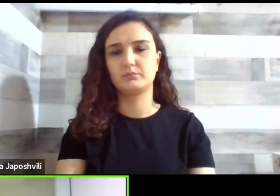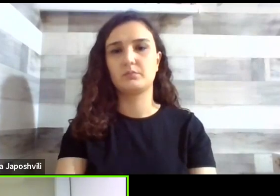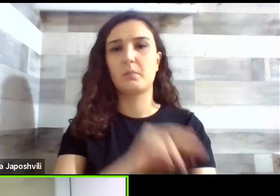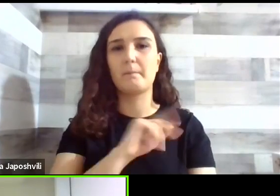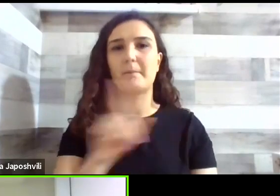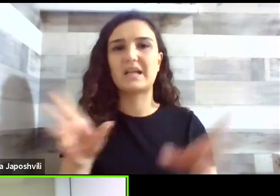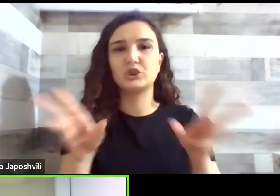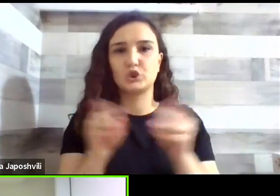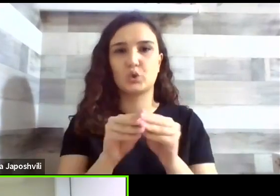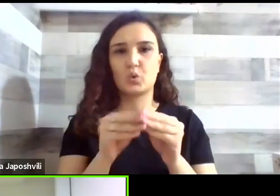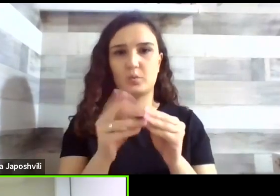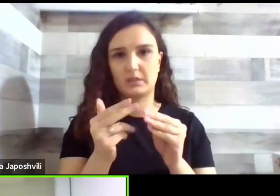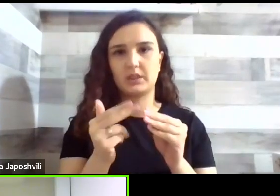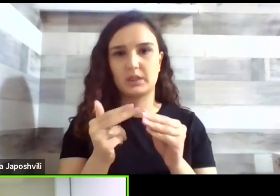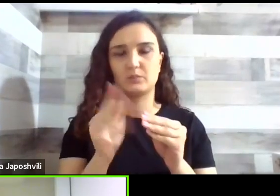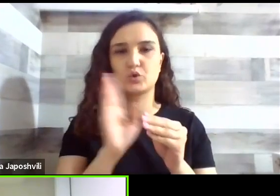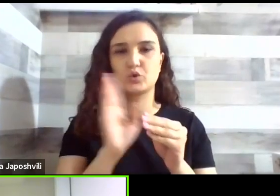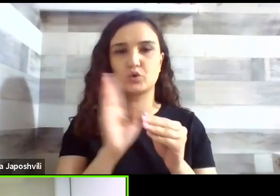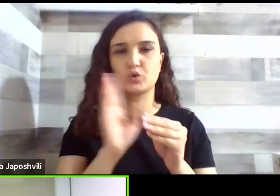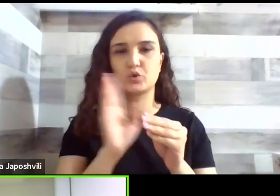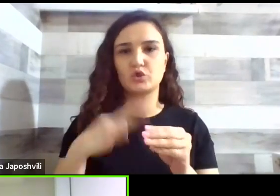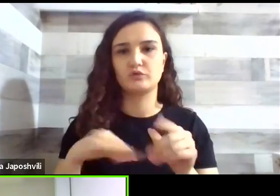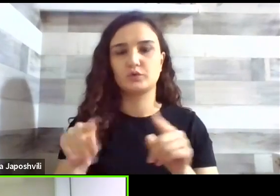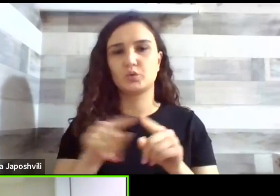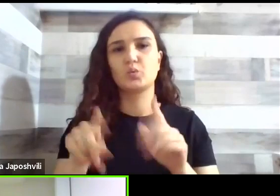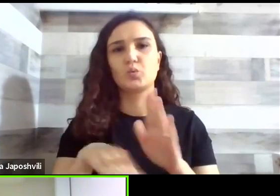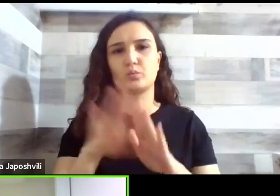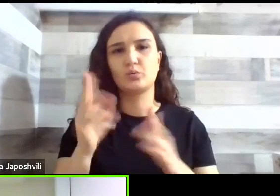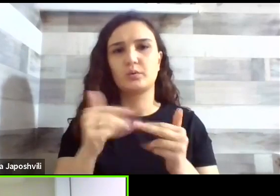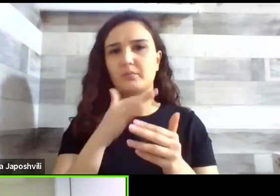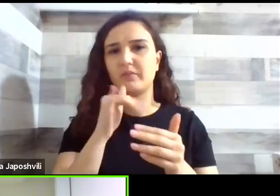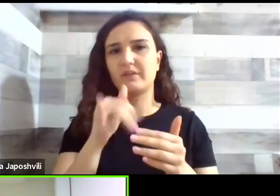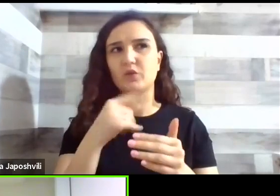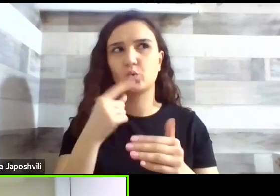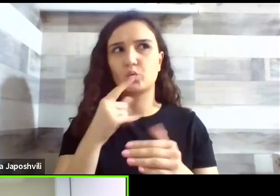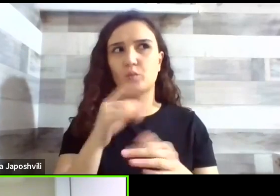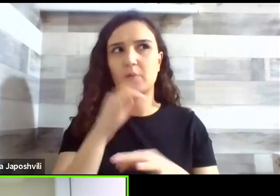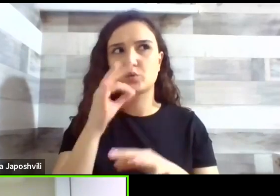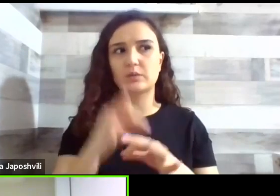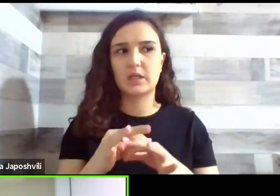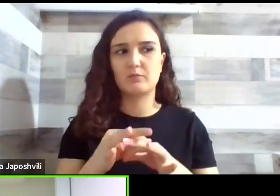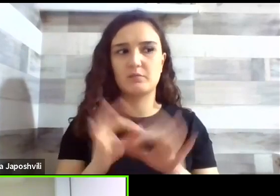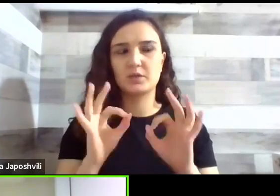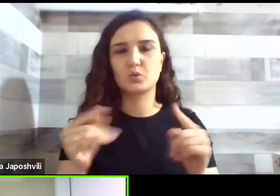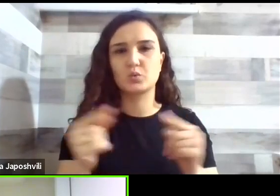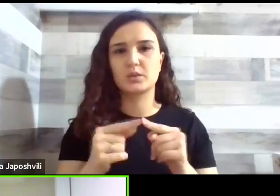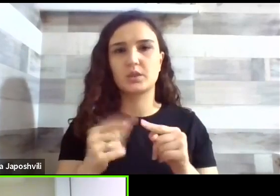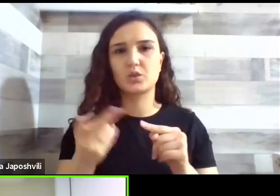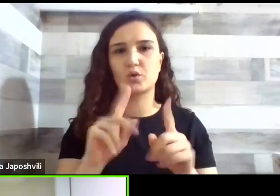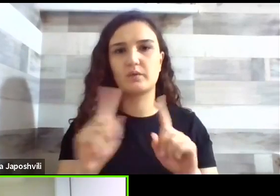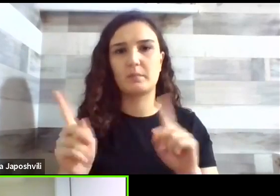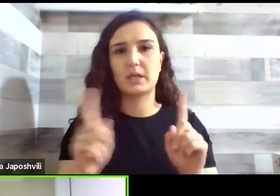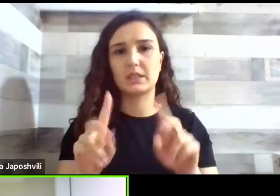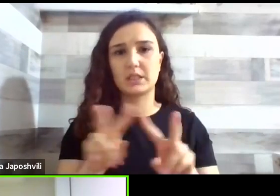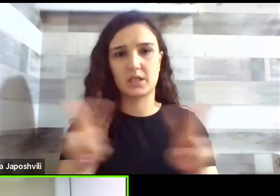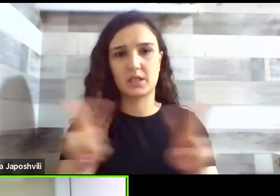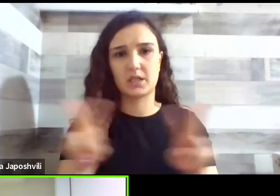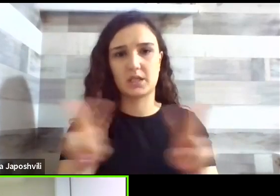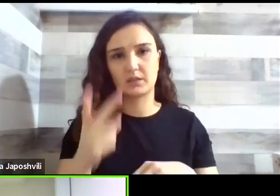da specialistis. Partneroba, upro, ai ar verbit hodirop, ca asuhis gazula, zusta, da, tram, orivem, hares, tana, brat,